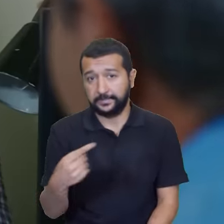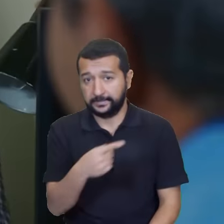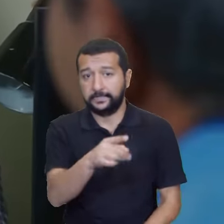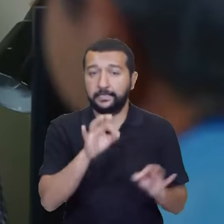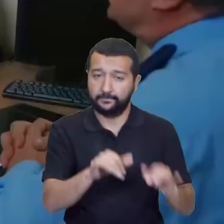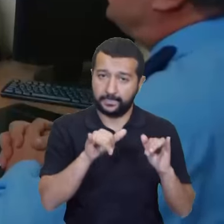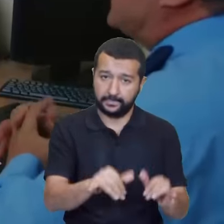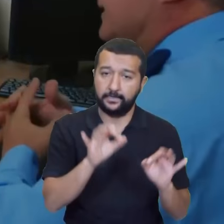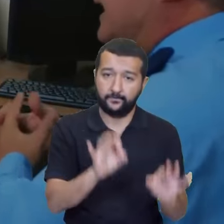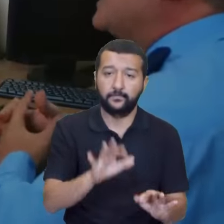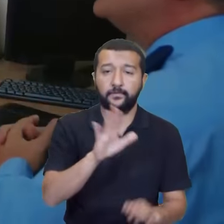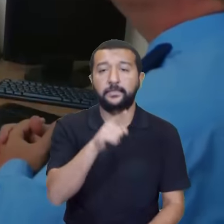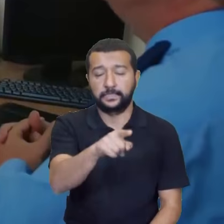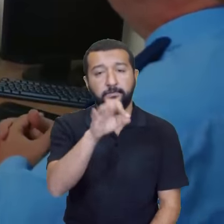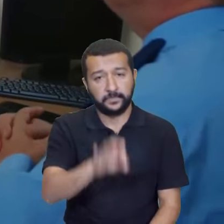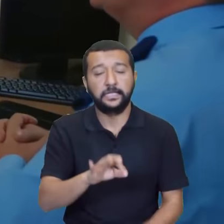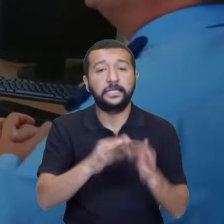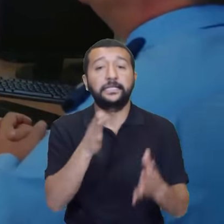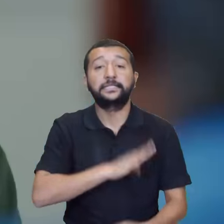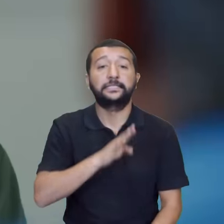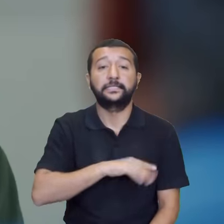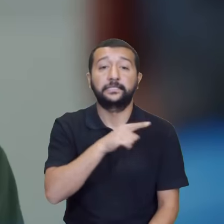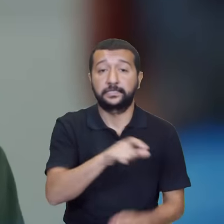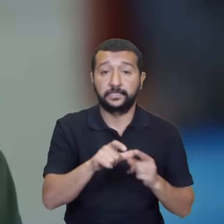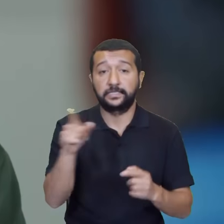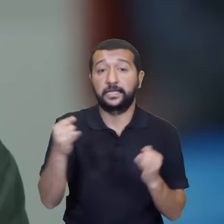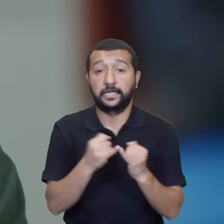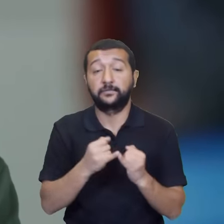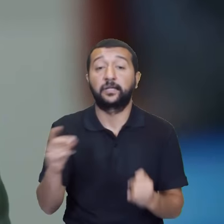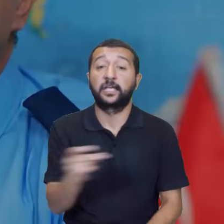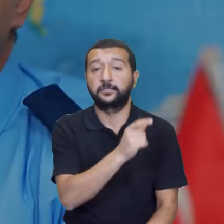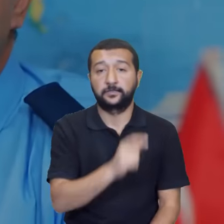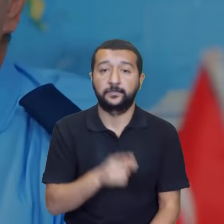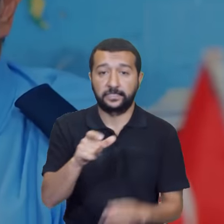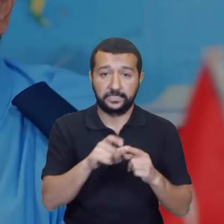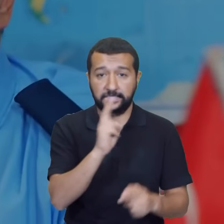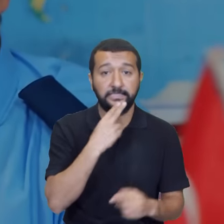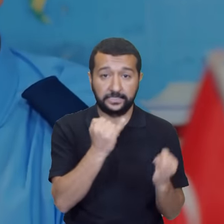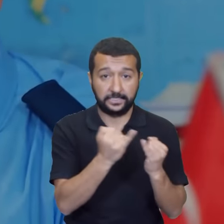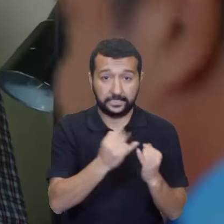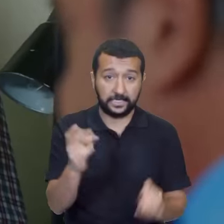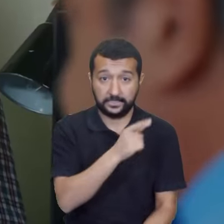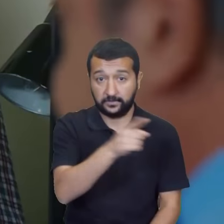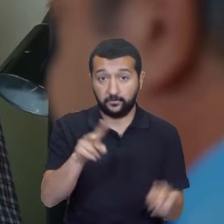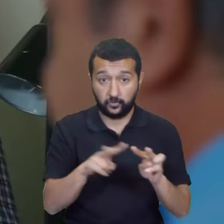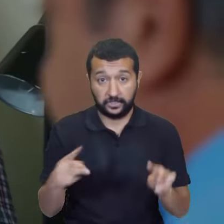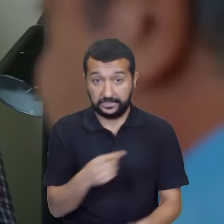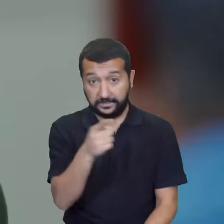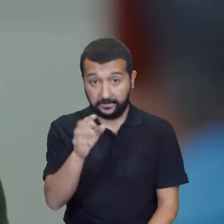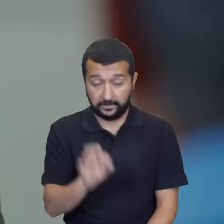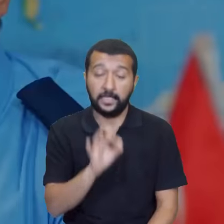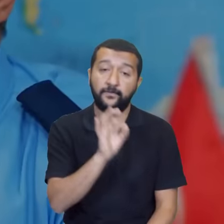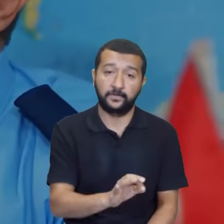şikayetçisin. Aynen öyle. Peki senden başlayalım. Nedir şikayetin? Şener kardeşimi kaçırdı. Şener kız kardeşini kaçırdı ama sen Münir'den